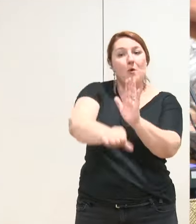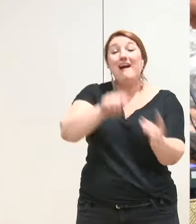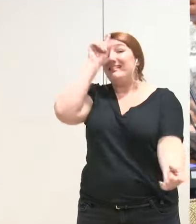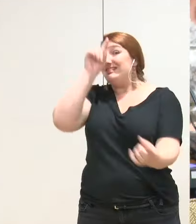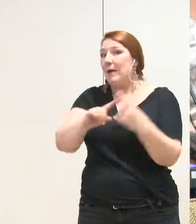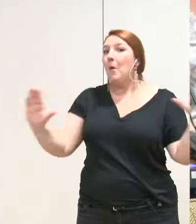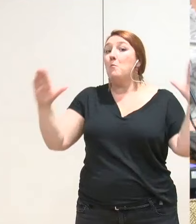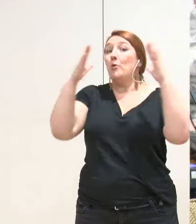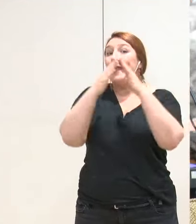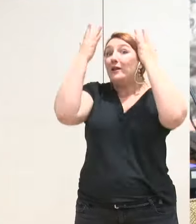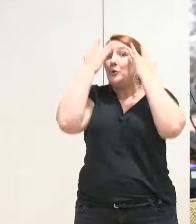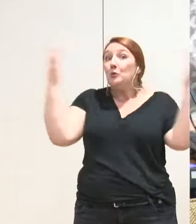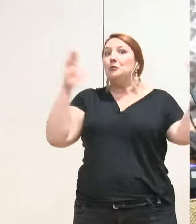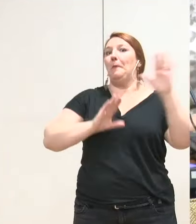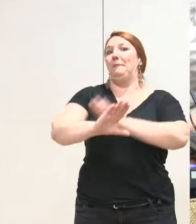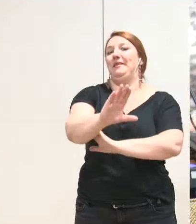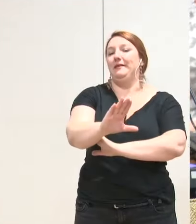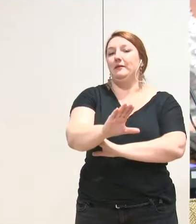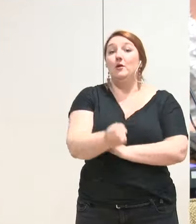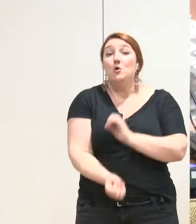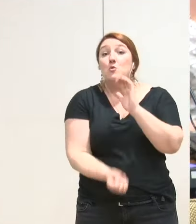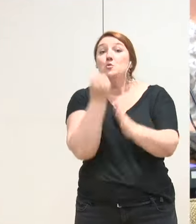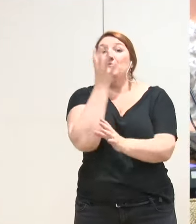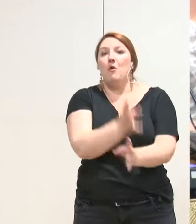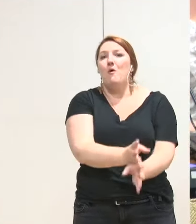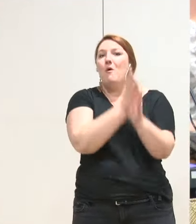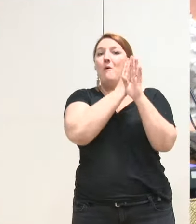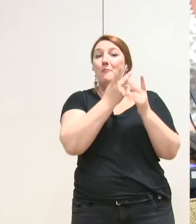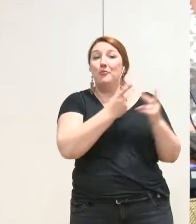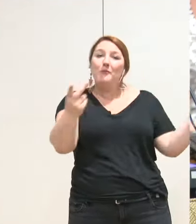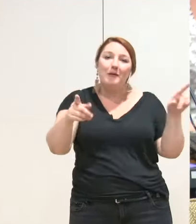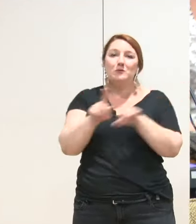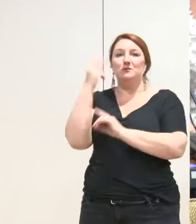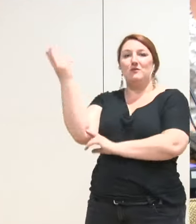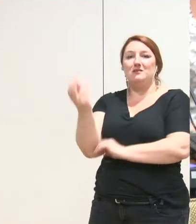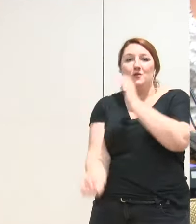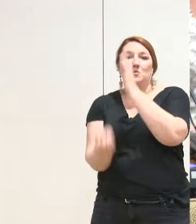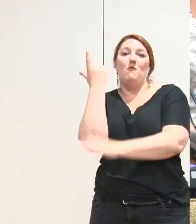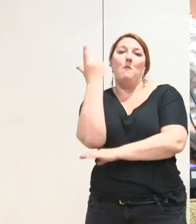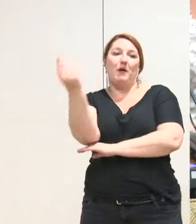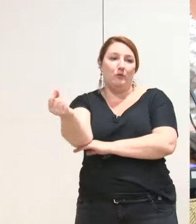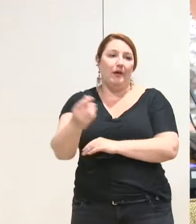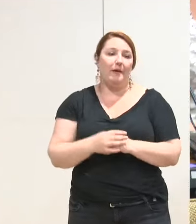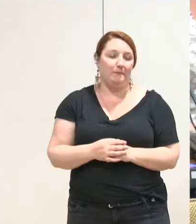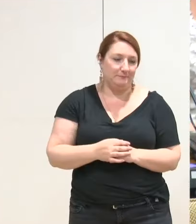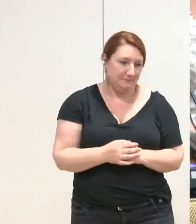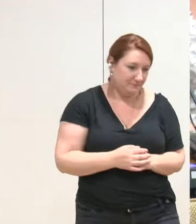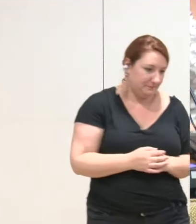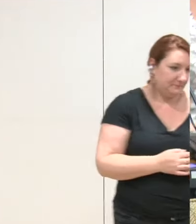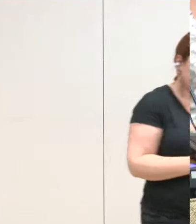montagne avec un nouveau public recherché et un nouveau partenariat avec l'université c'est pour cela aussi que nous avons